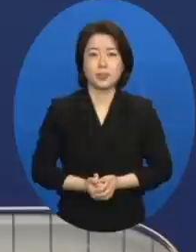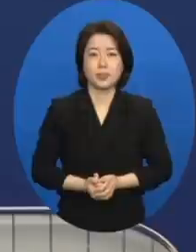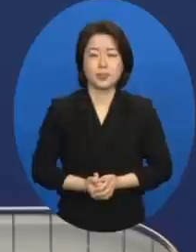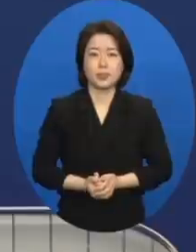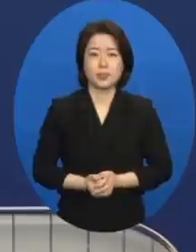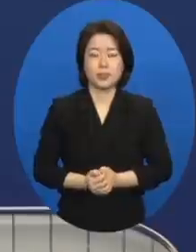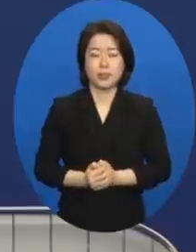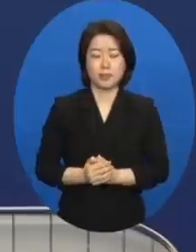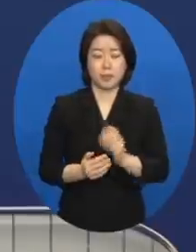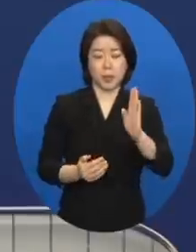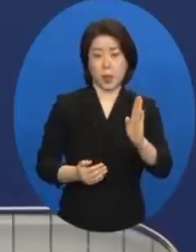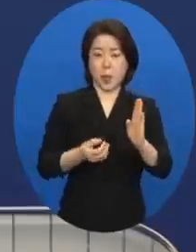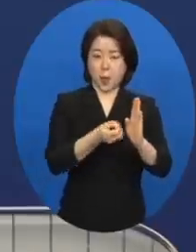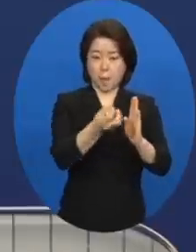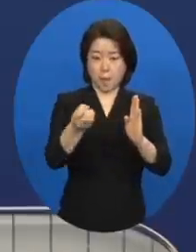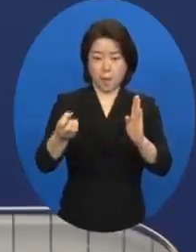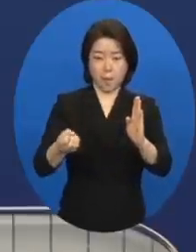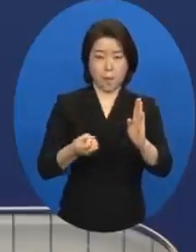베데스다